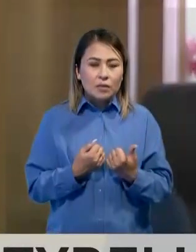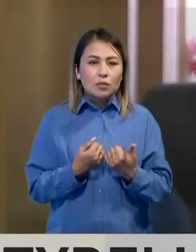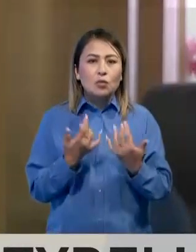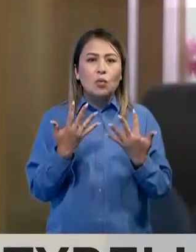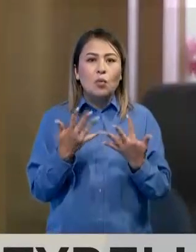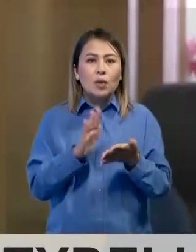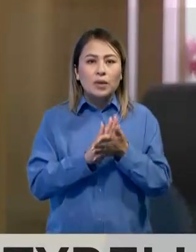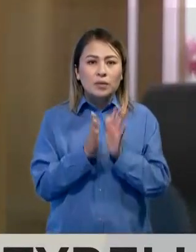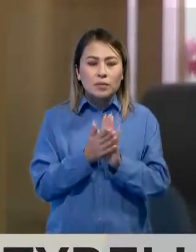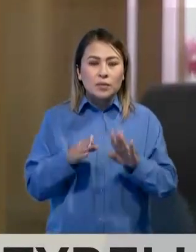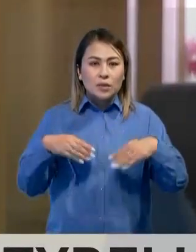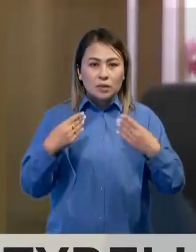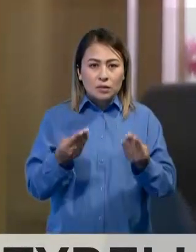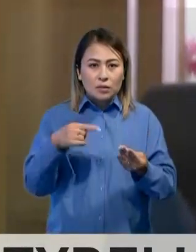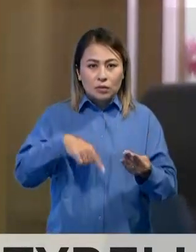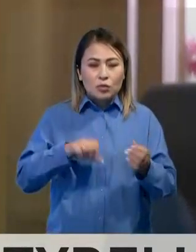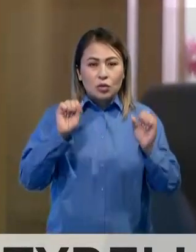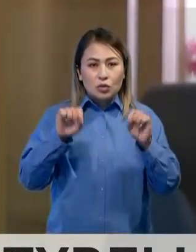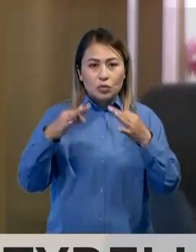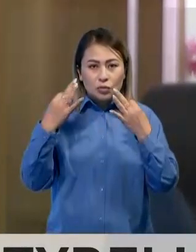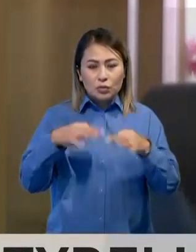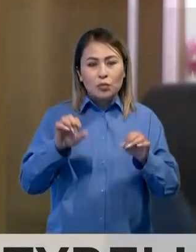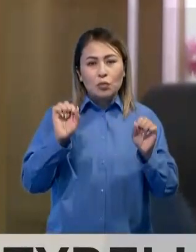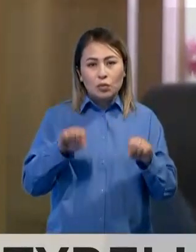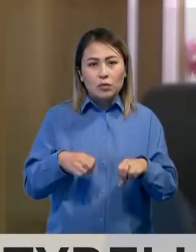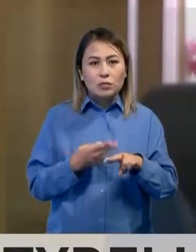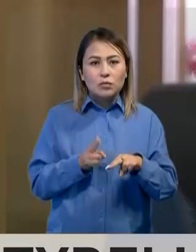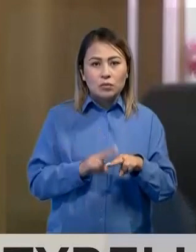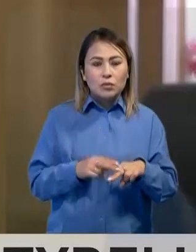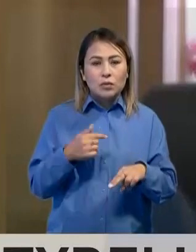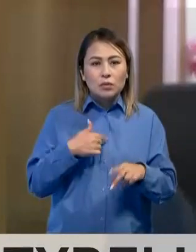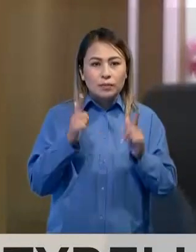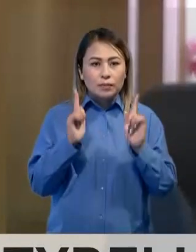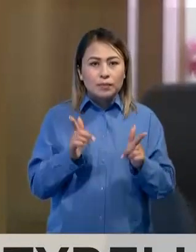қанша келісім беріледі жұмыс мында тұруға, уақытша жұмыс істеуге. Сонымен келісім жасаймыз ба?